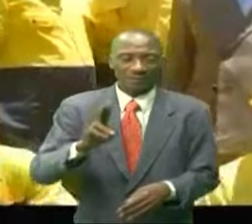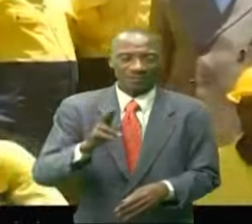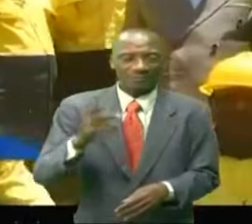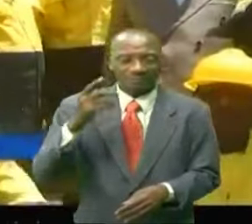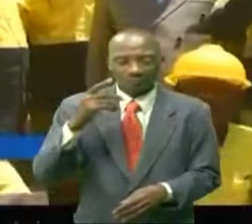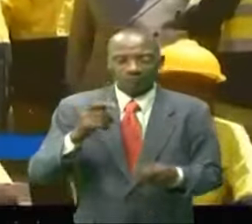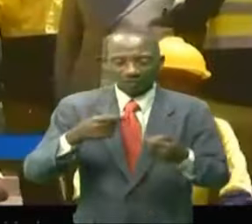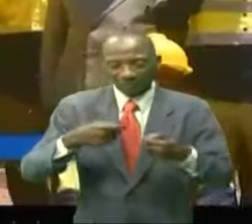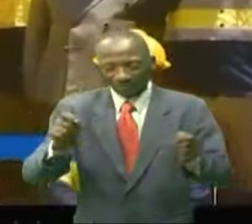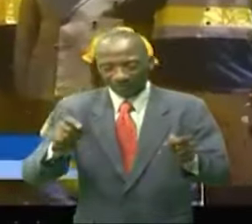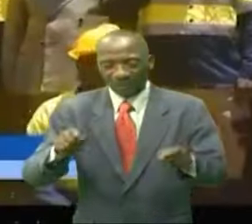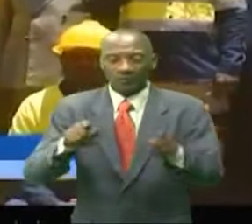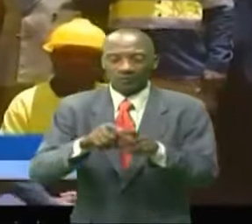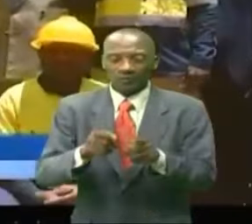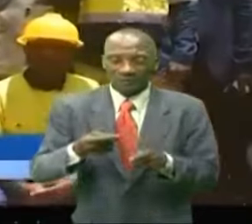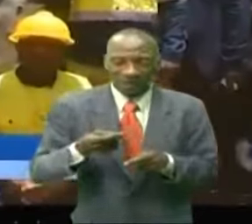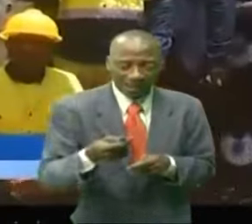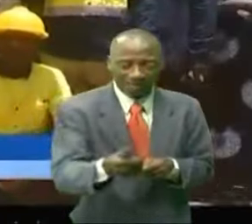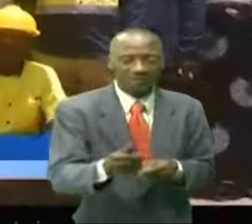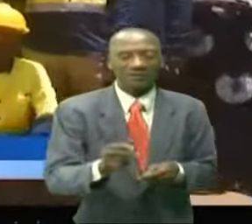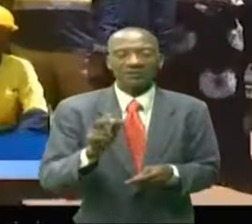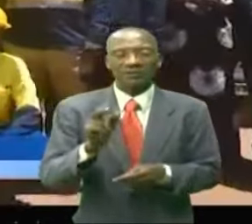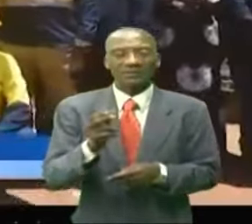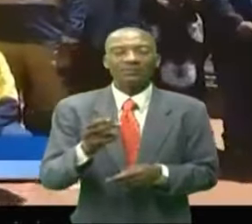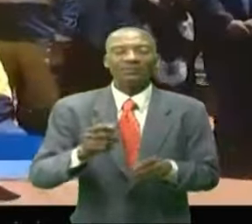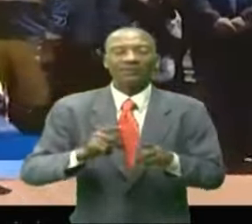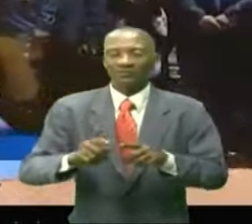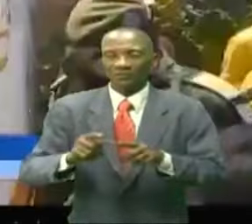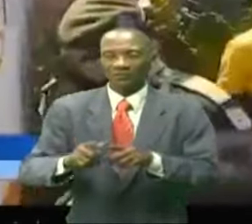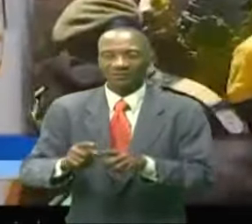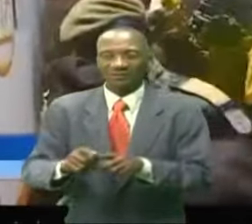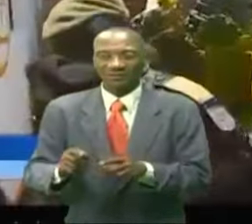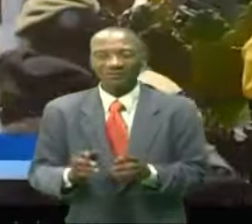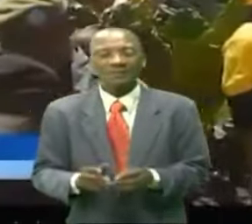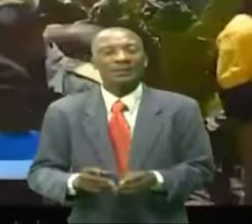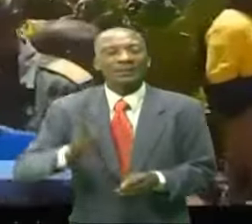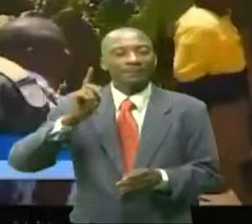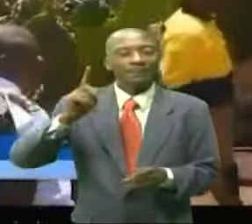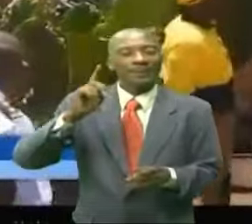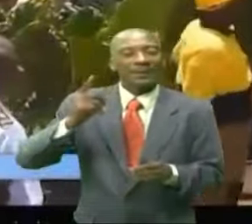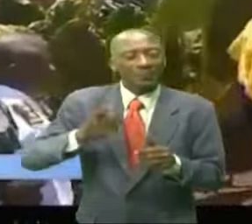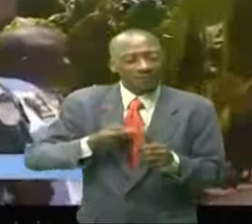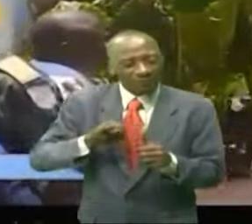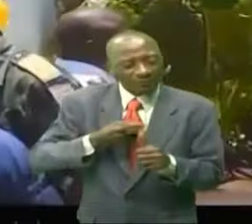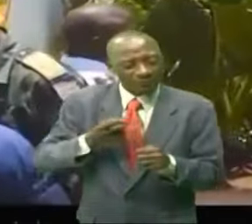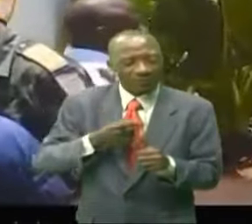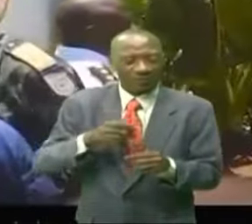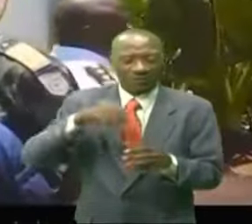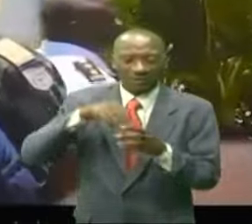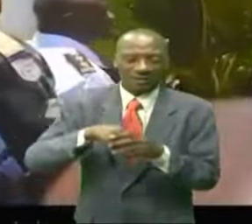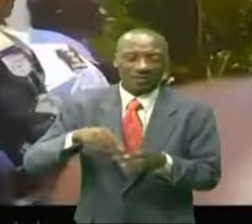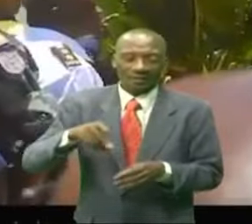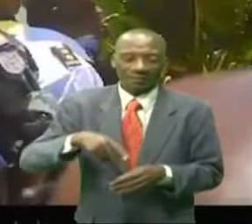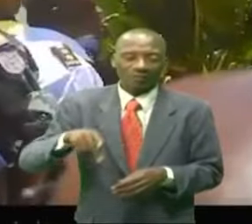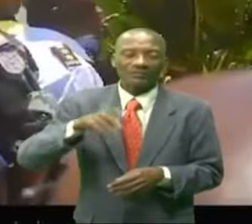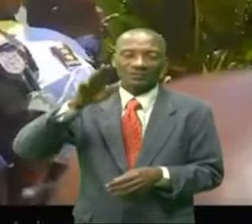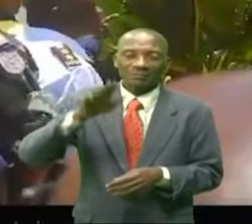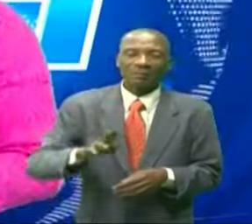base. Signalons que More Gold Sass est le tout premier comptoir de matières précieuses dans la province du